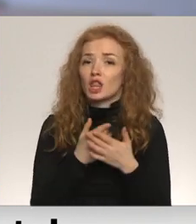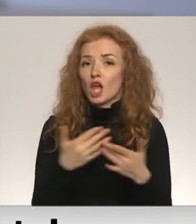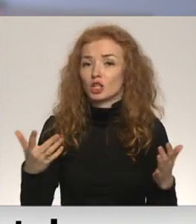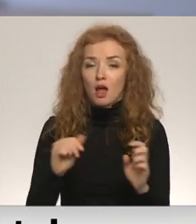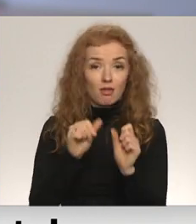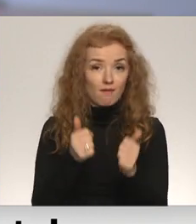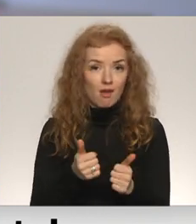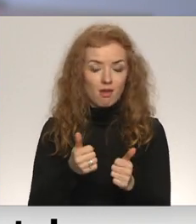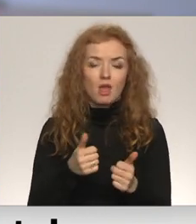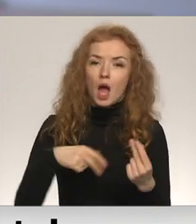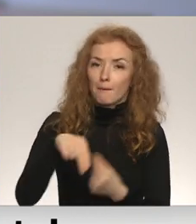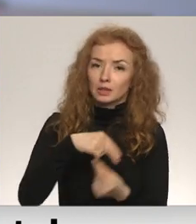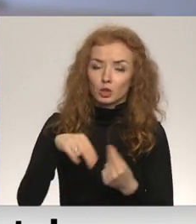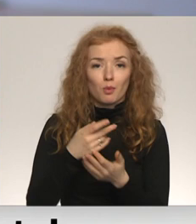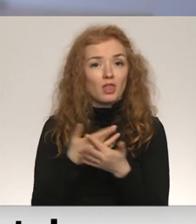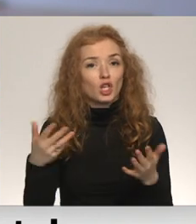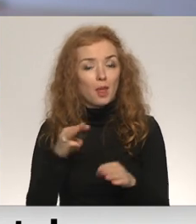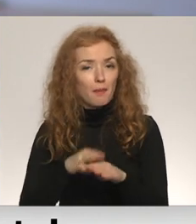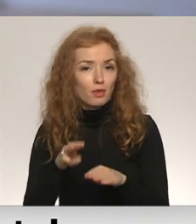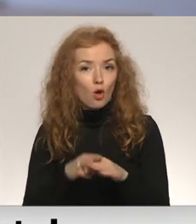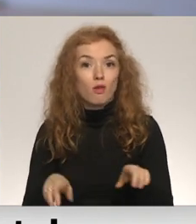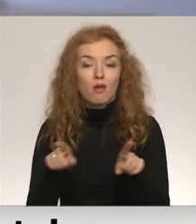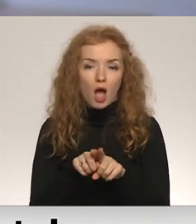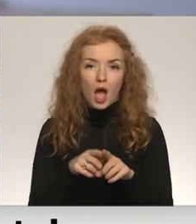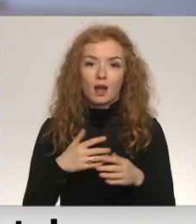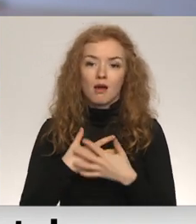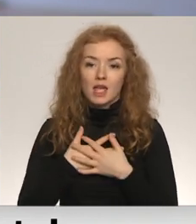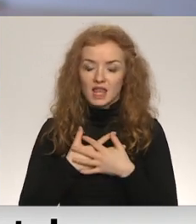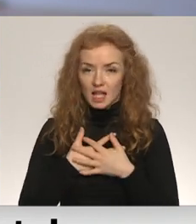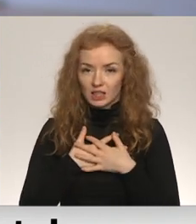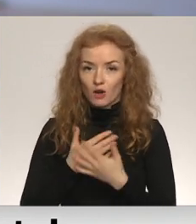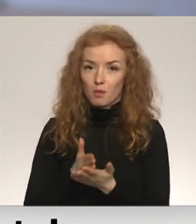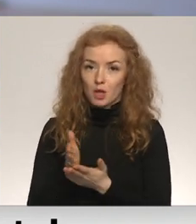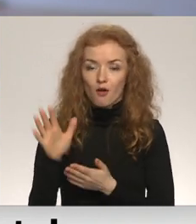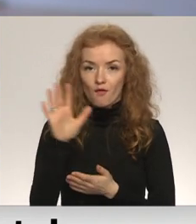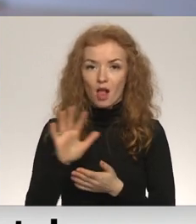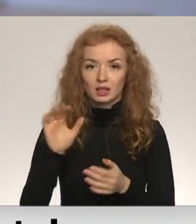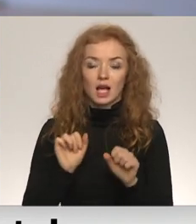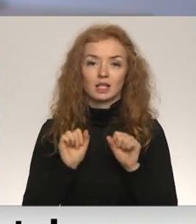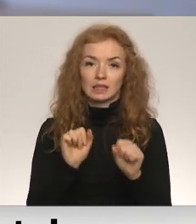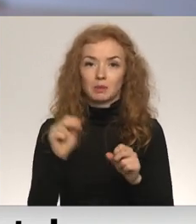Mēs izsveram dažādas metodas, tai skaitā arī intensīvāku pieeju valsts aizsardzības mācības apgūšanai.